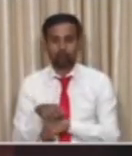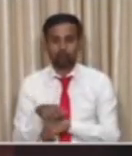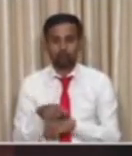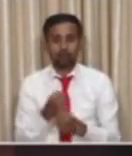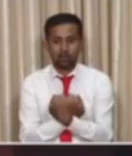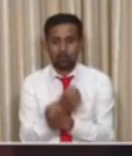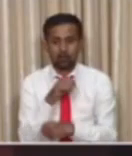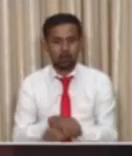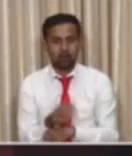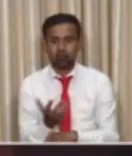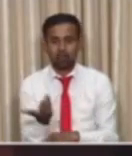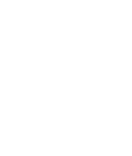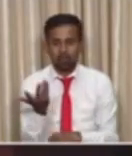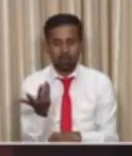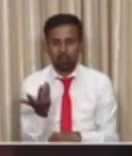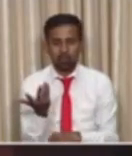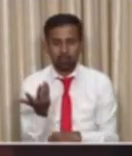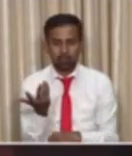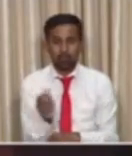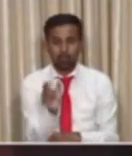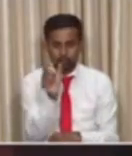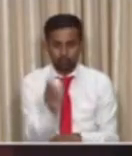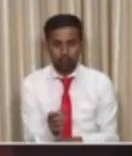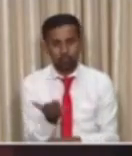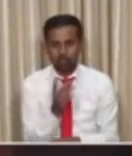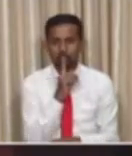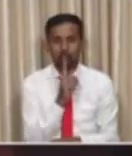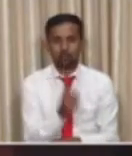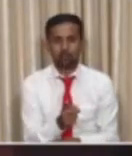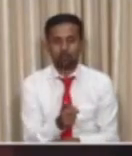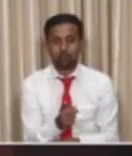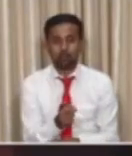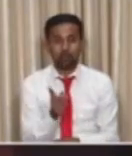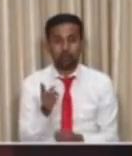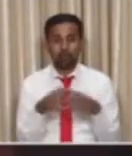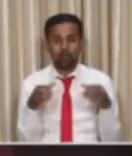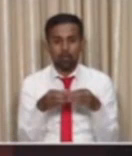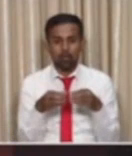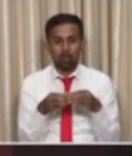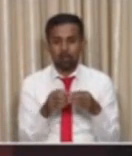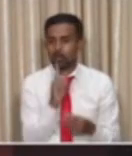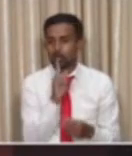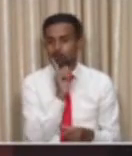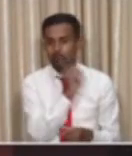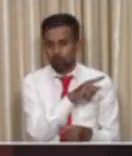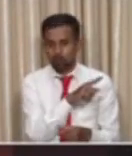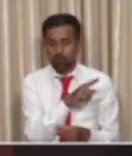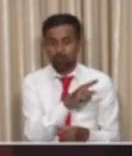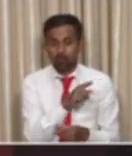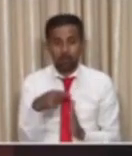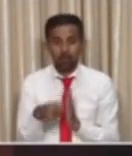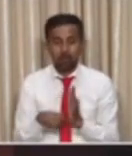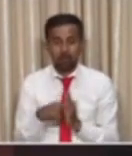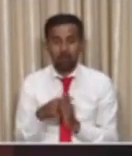අරෙස්ට් කරන්න බෑ. අත්අඩංගුවට ගන්න බෑ. නිසා මම ඔබතුමාගෙන් ඉල්ලීමක් කරන්න කරුණා කරලා ඒ අදාළ නීති අංශවලට පණිවිඩයක් දෙන්න කරුණා කරලා මේ